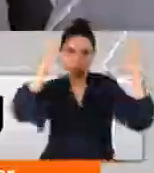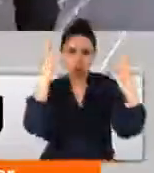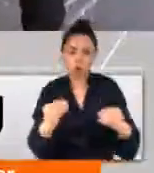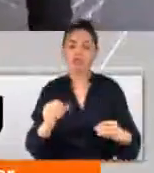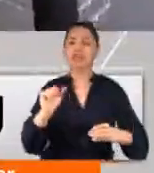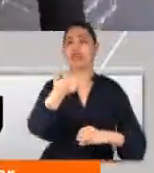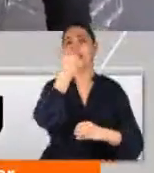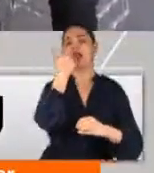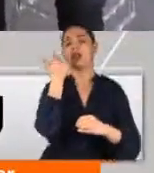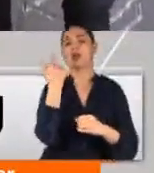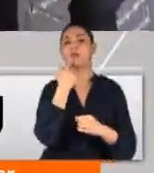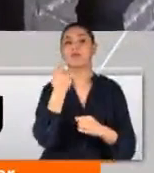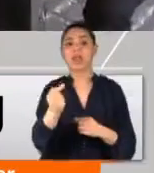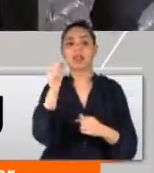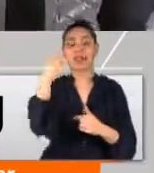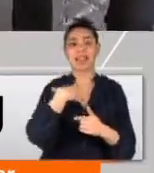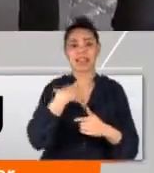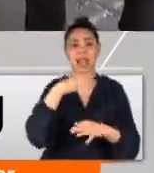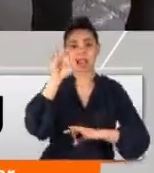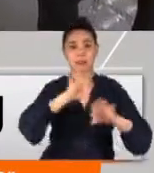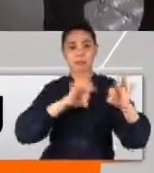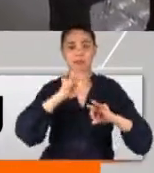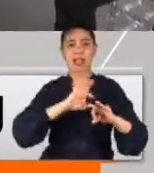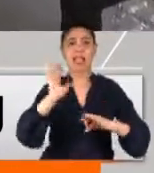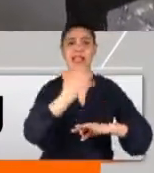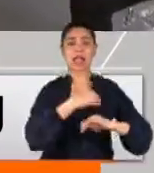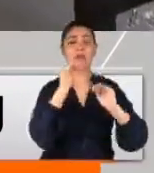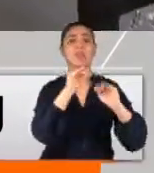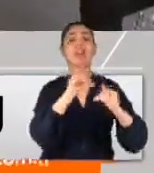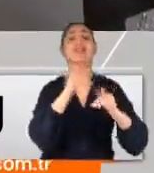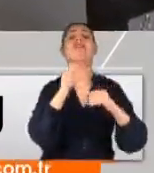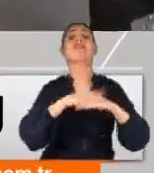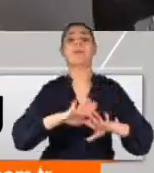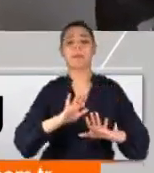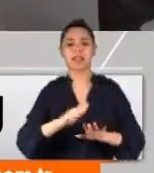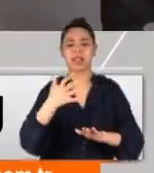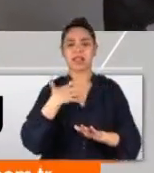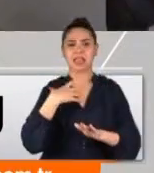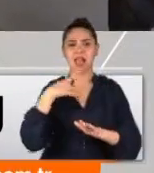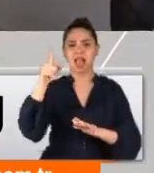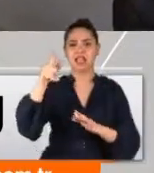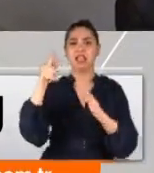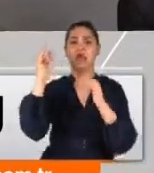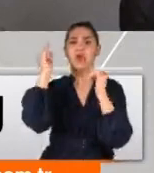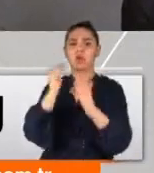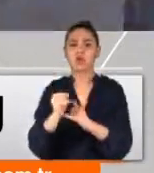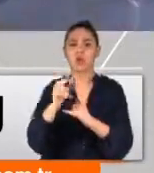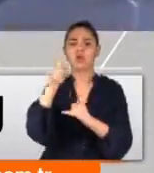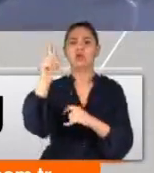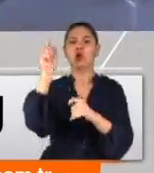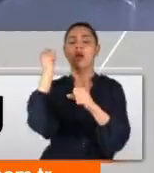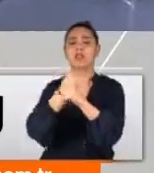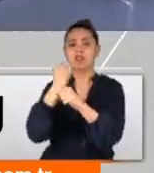çizdi. Kendi mimarinize sahip çıkmazsanız, kendinizi gecekonduların, çirkin